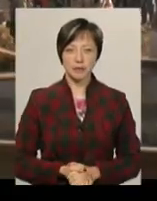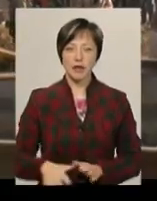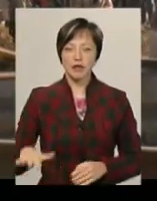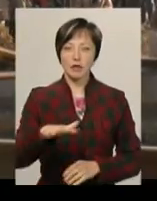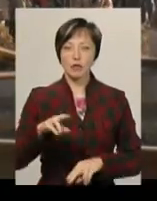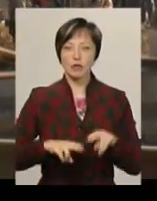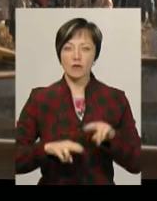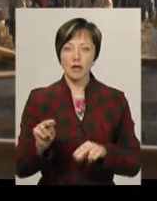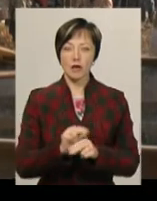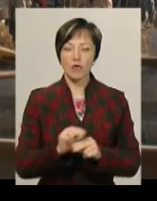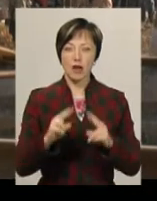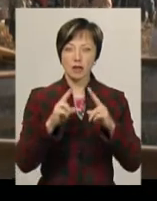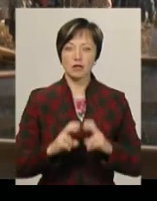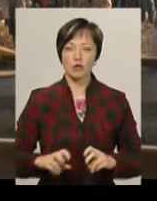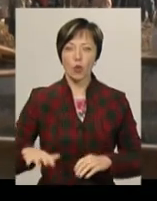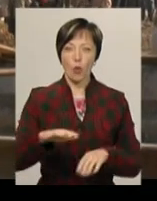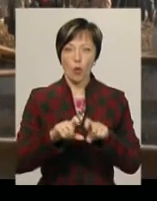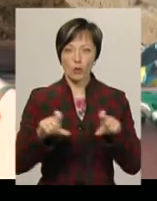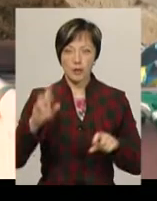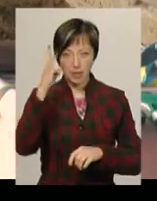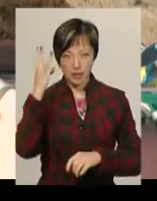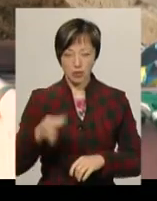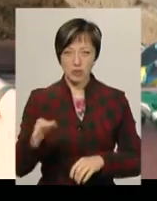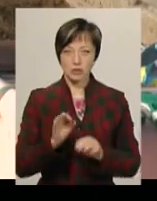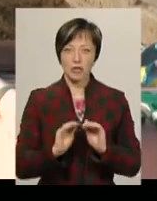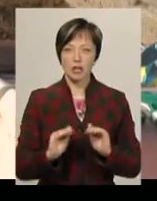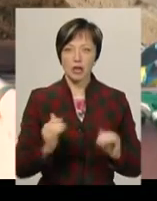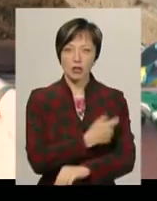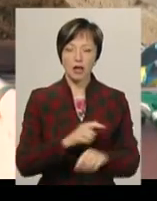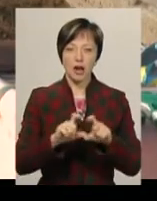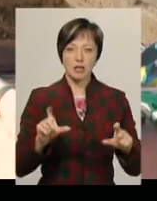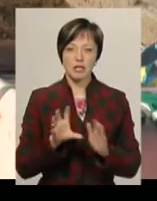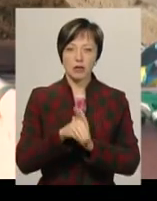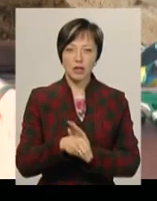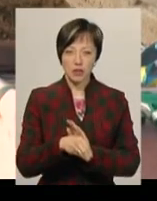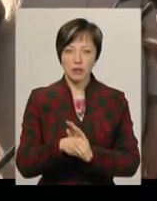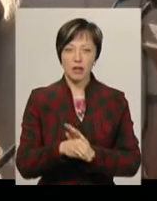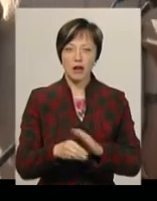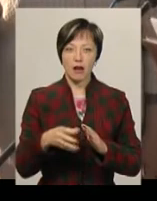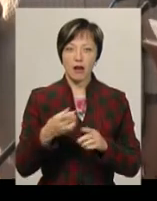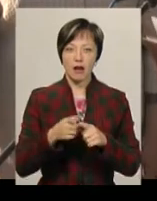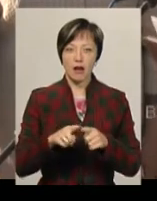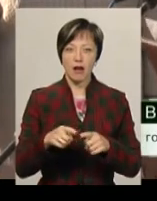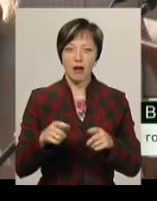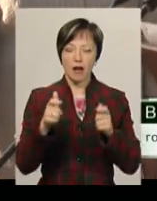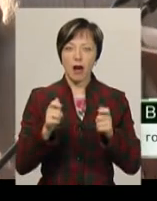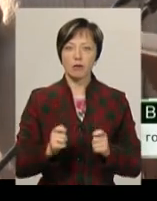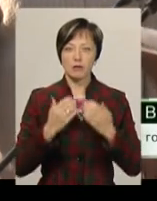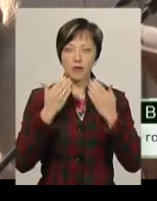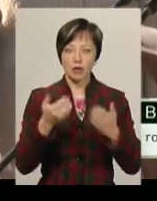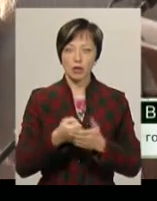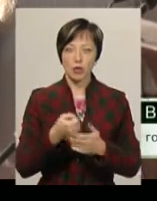території будівництва лікувально-діагностичного корпусу Хмельницької обласної дитячої лікарні закладають капсулу з посланням. Капсулу зі зверненням